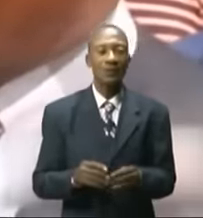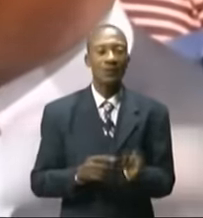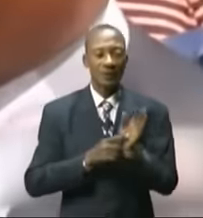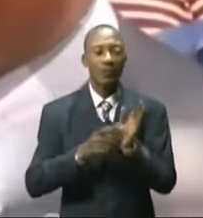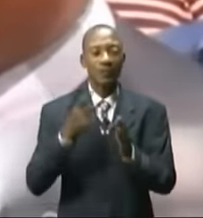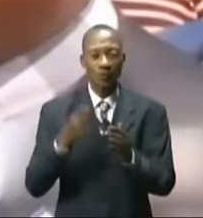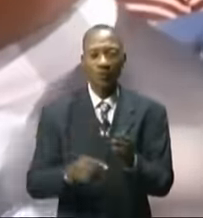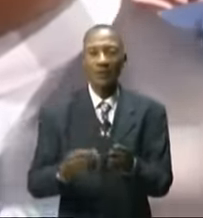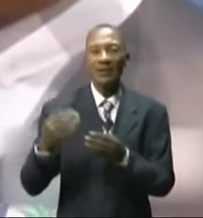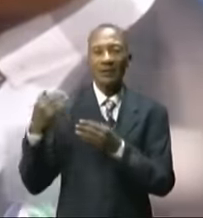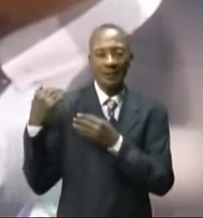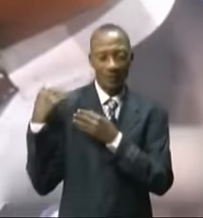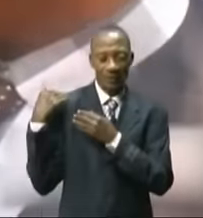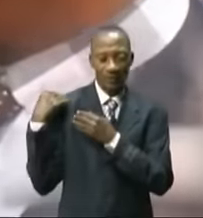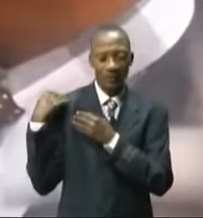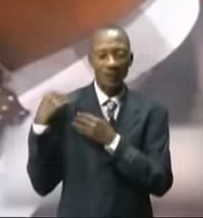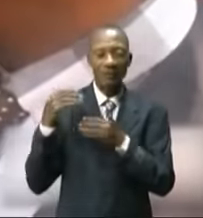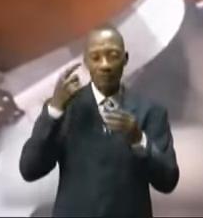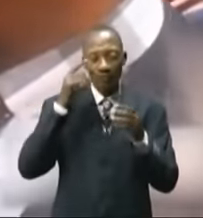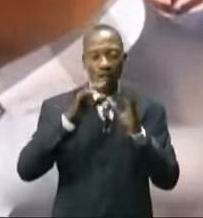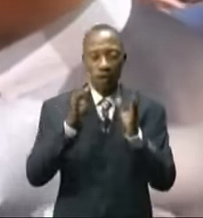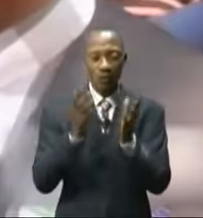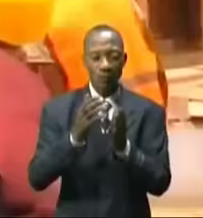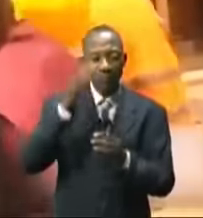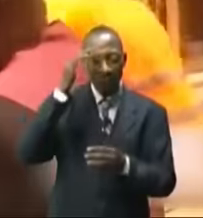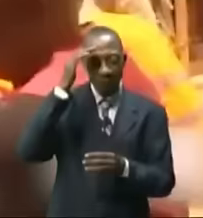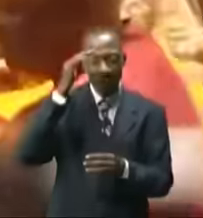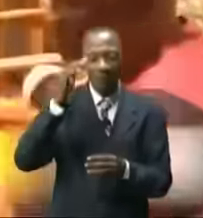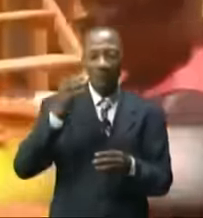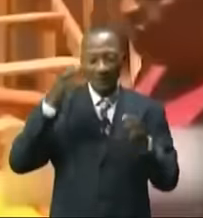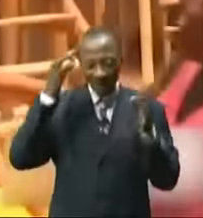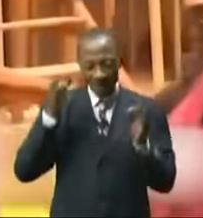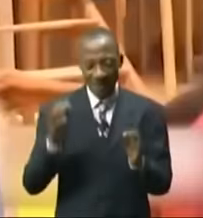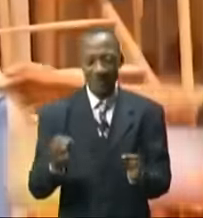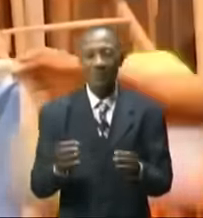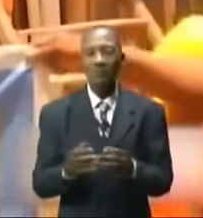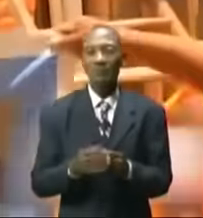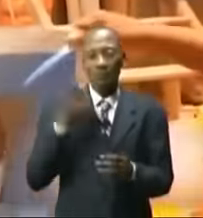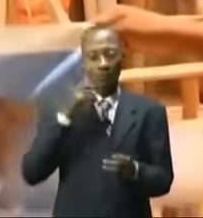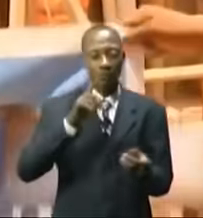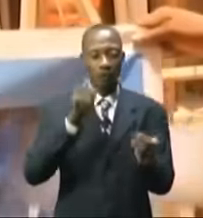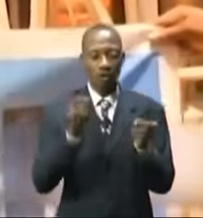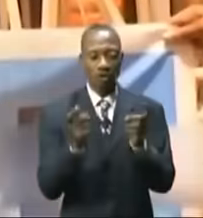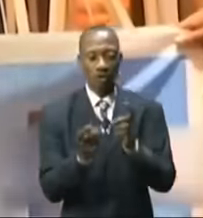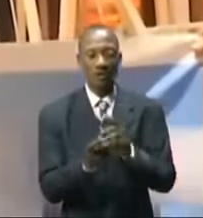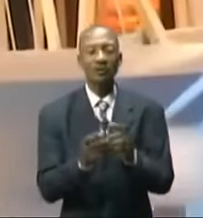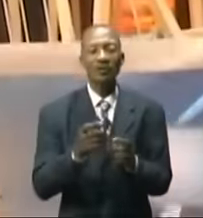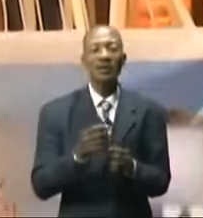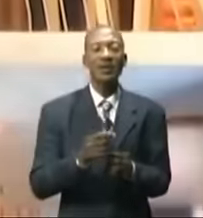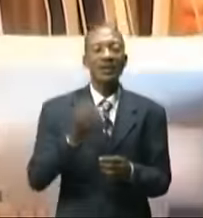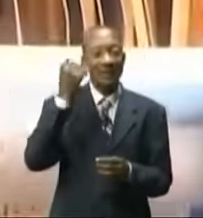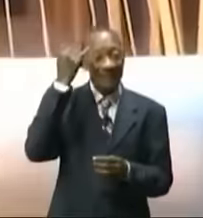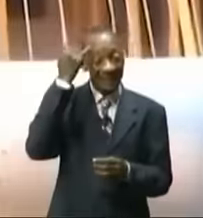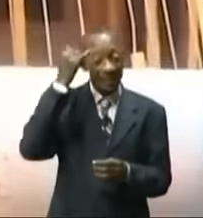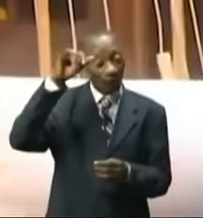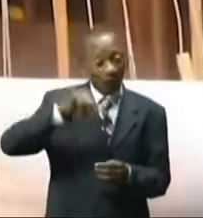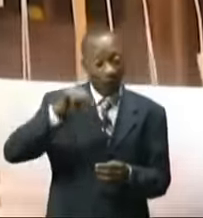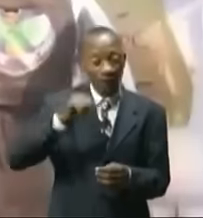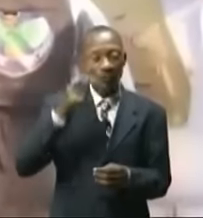l'autorité municipale à œuvrer dans ce sens de la transformation de l'image de cette entité administrative. Et